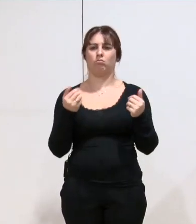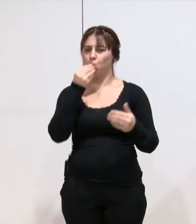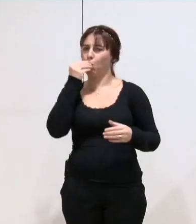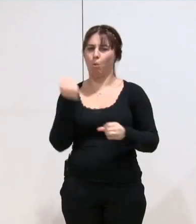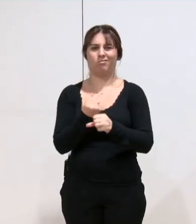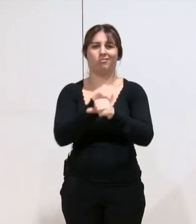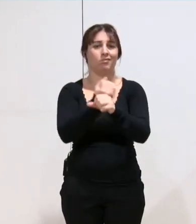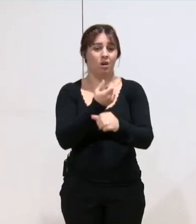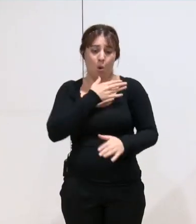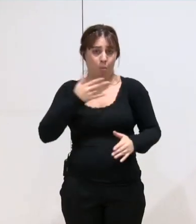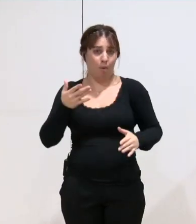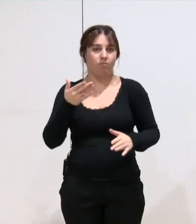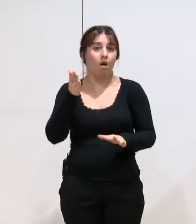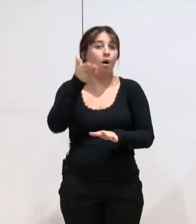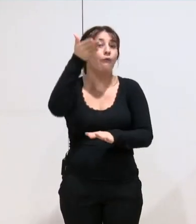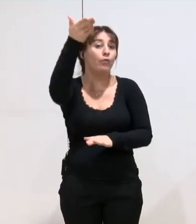dans le futur.